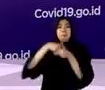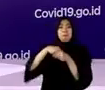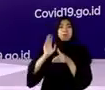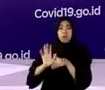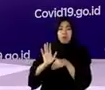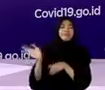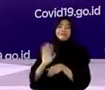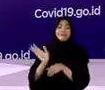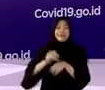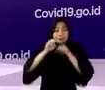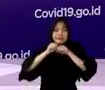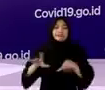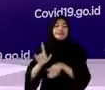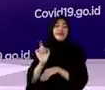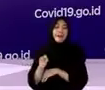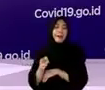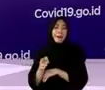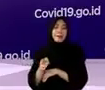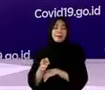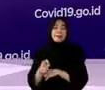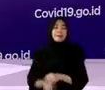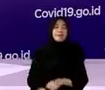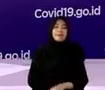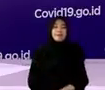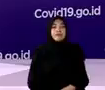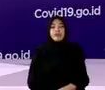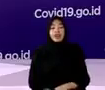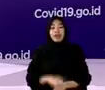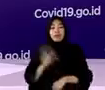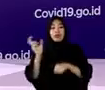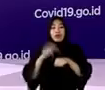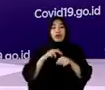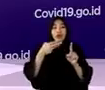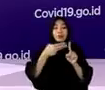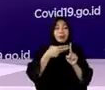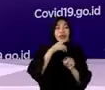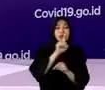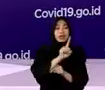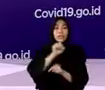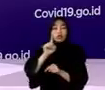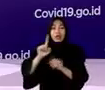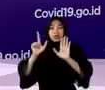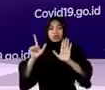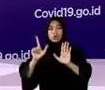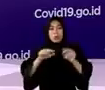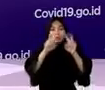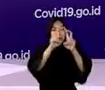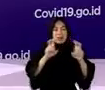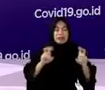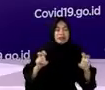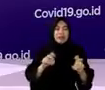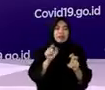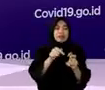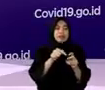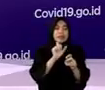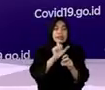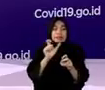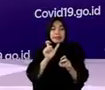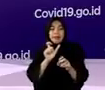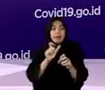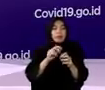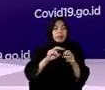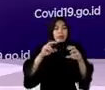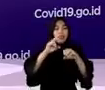panik. Penelitian terkait karakteristik B117 ini masih sangat terbatas, khususnya terkait